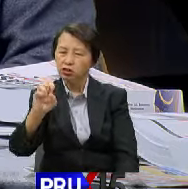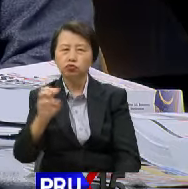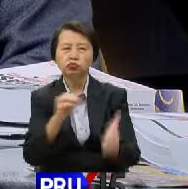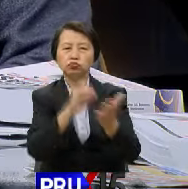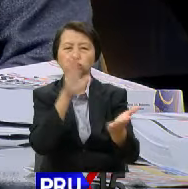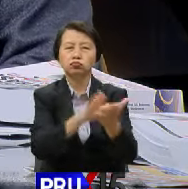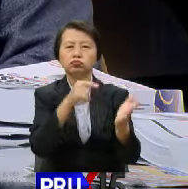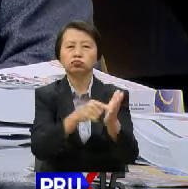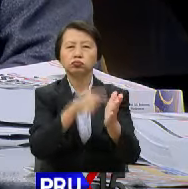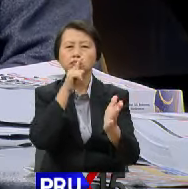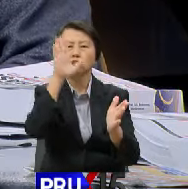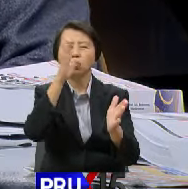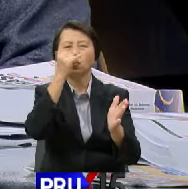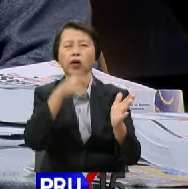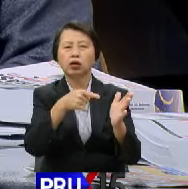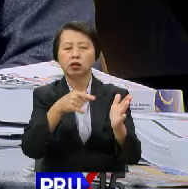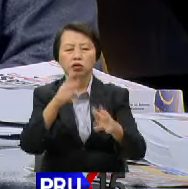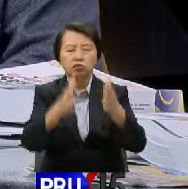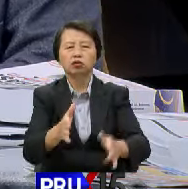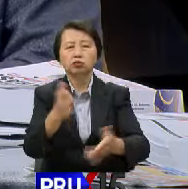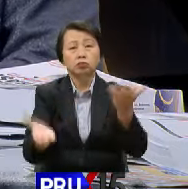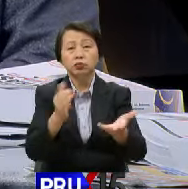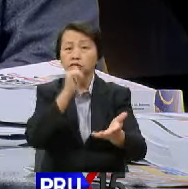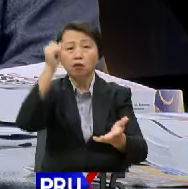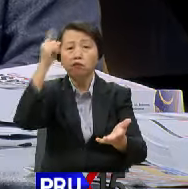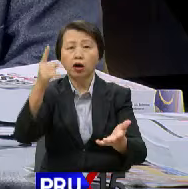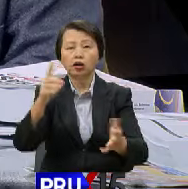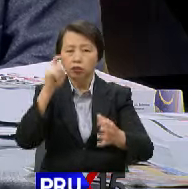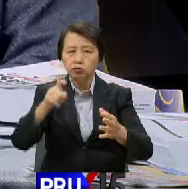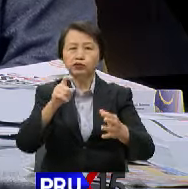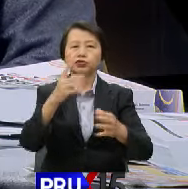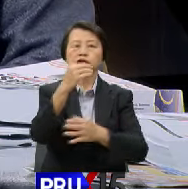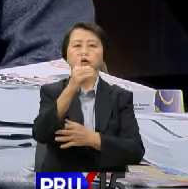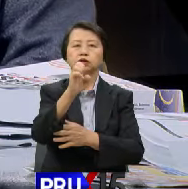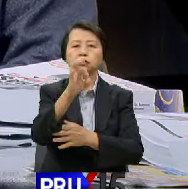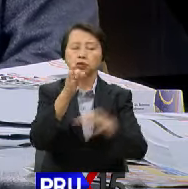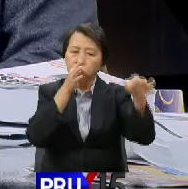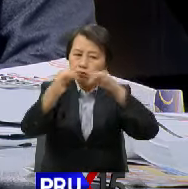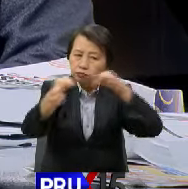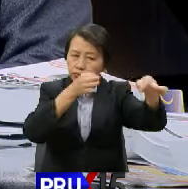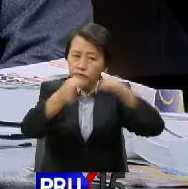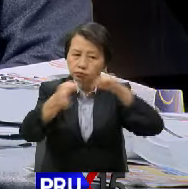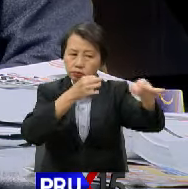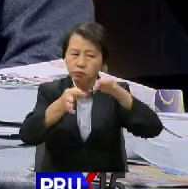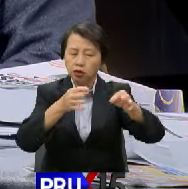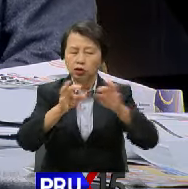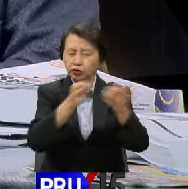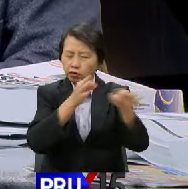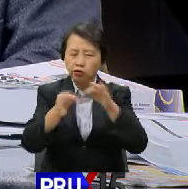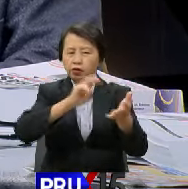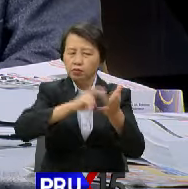dimasukkan dalam Manifesto tertentu Jadi ia perlu pencerahan perlu penjelasan diberikan makna